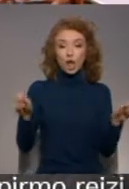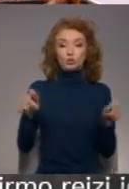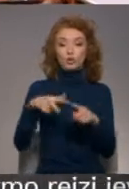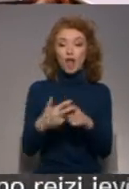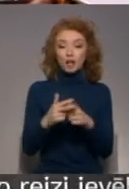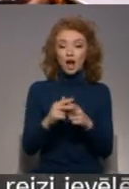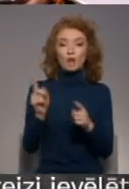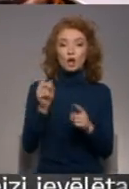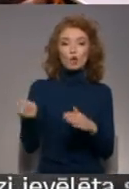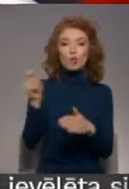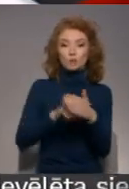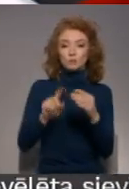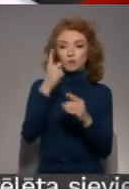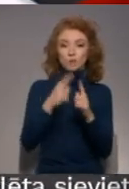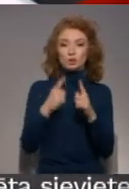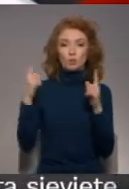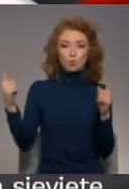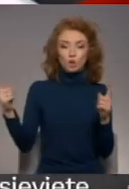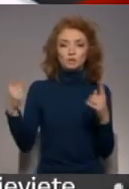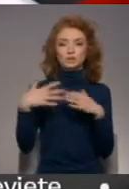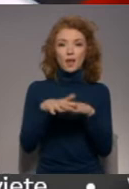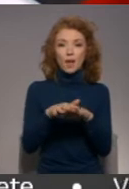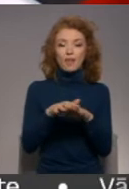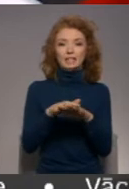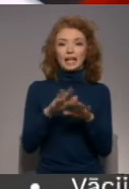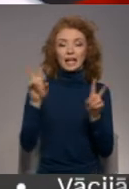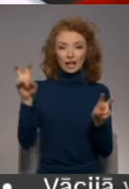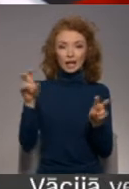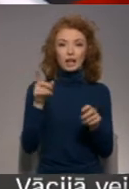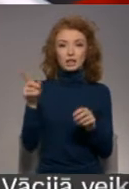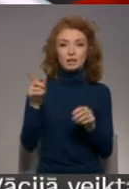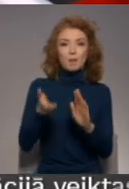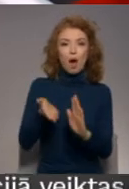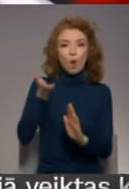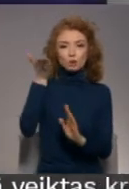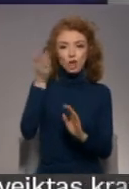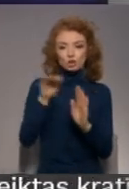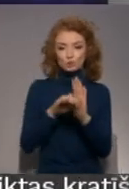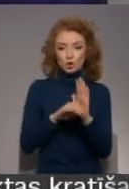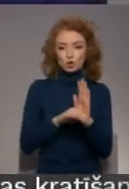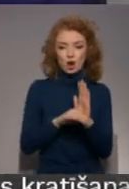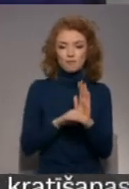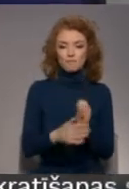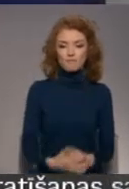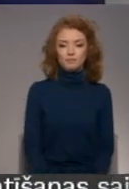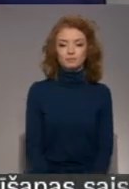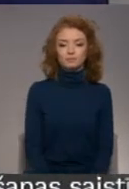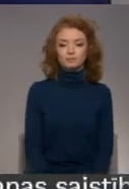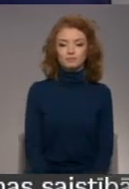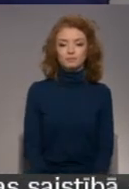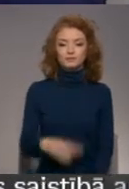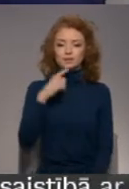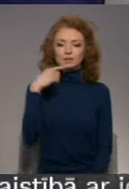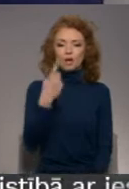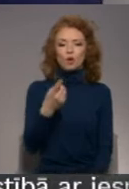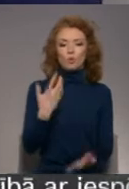noslēdzies pirmais posms akcijas sabiedrības sadales tīkls efektivitātes paaugstināšanas programmā. Ja mēs skatāmies gadus, teiksim,